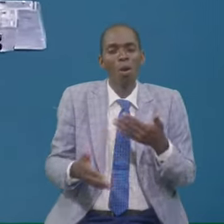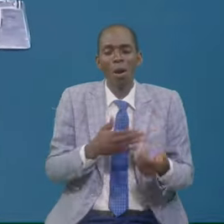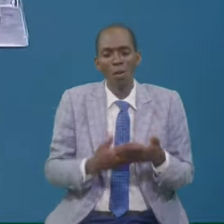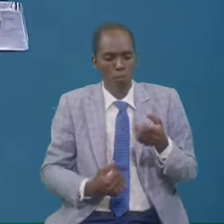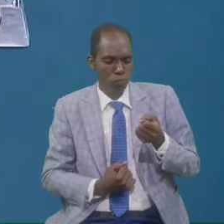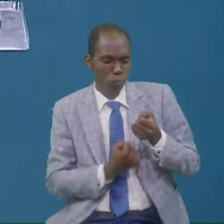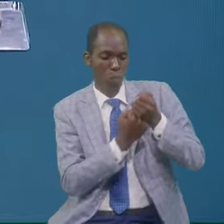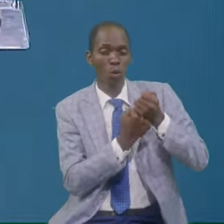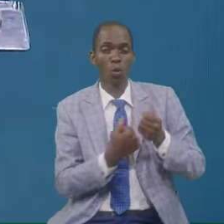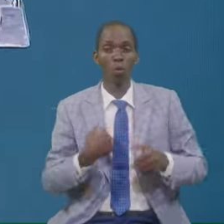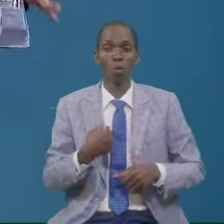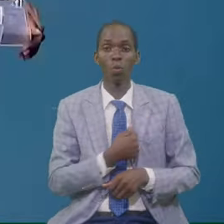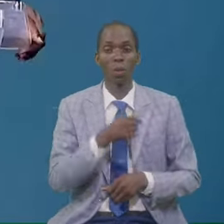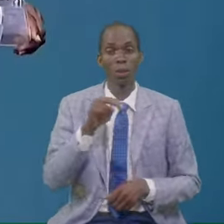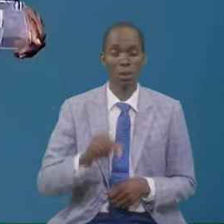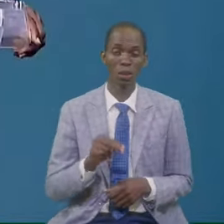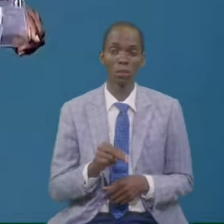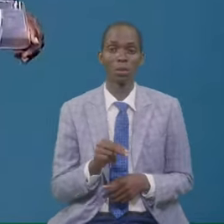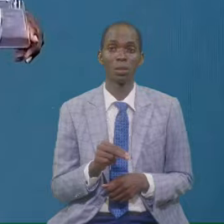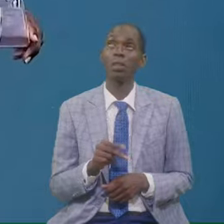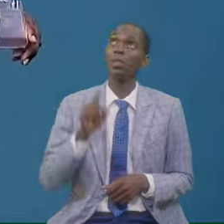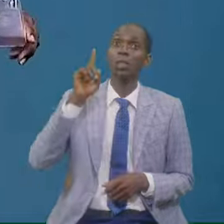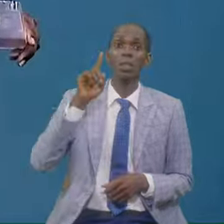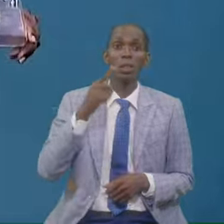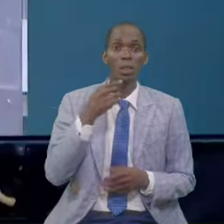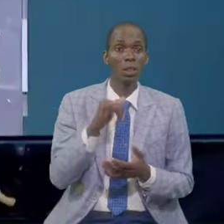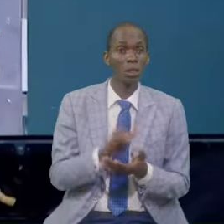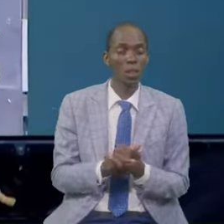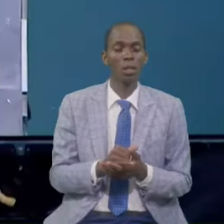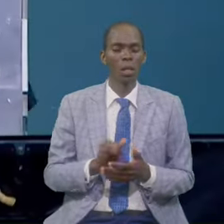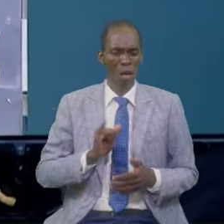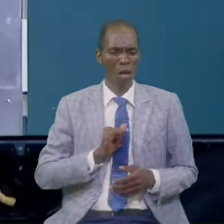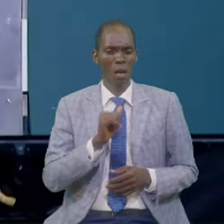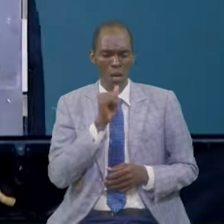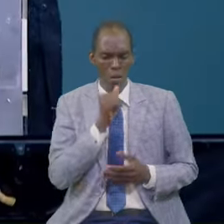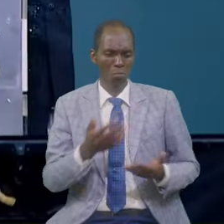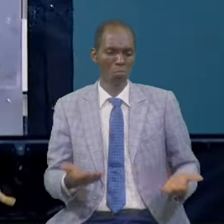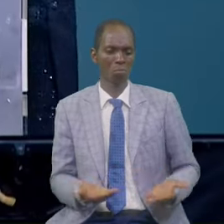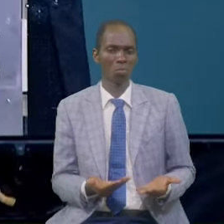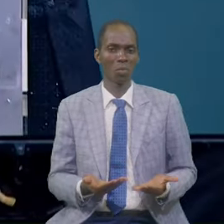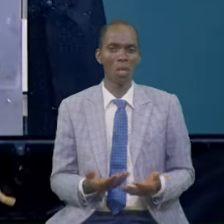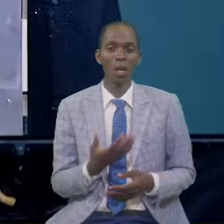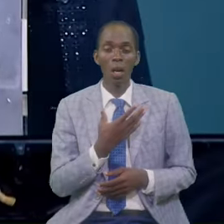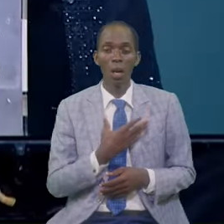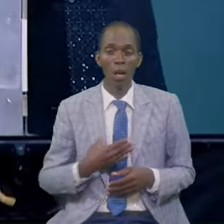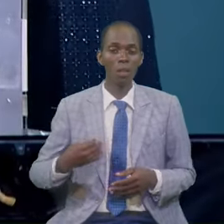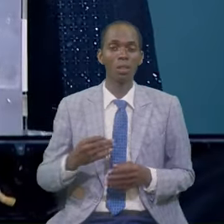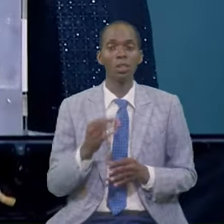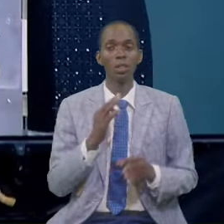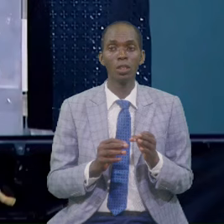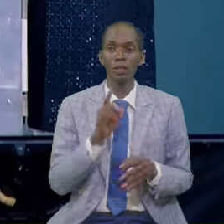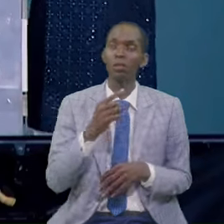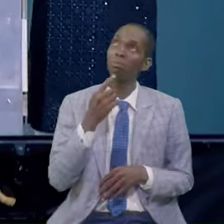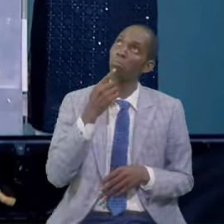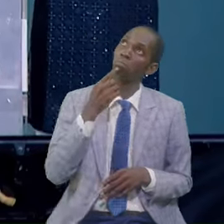ఏ సహకారం అవసరమైనా. He says, ఆయన అంటున్నారు, నేనున్నాను. అని you tell him. మీరు ఆయనతో చెప్తే.